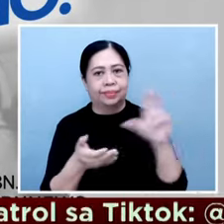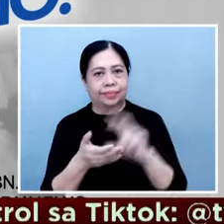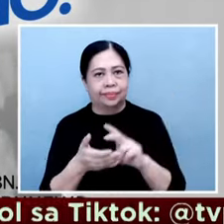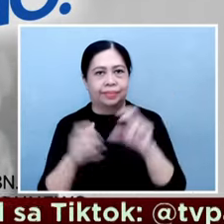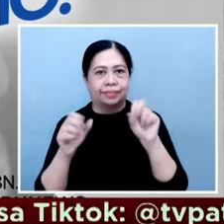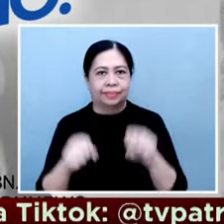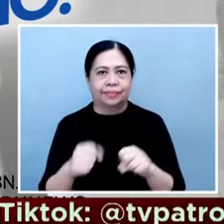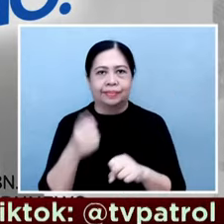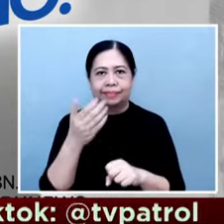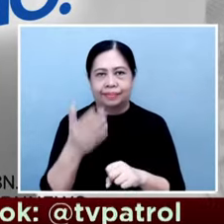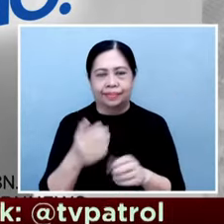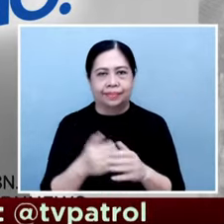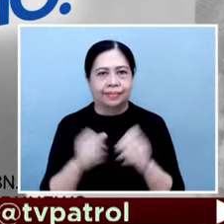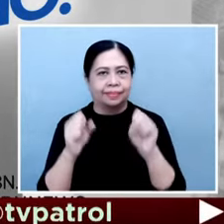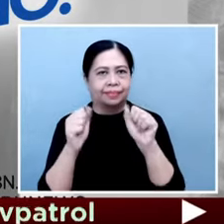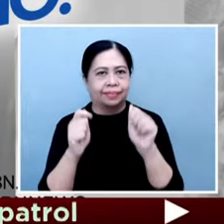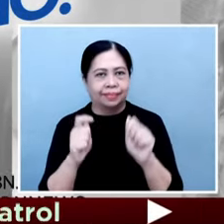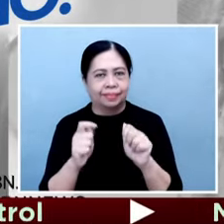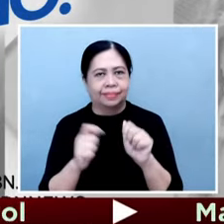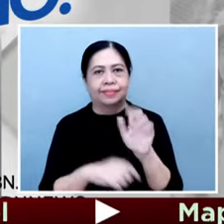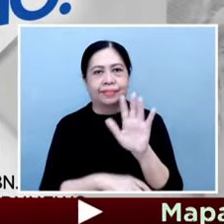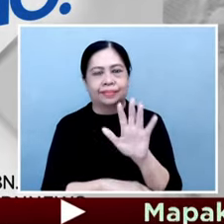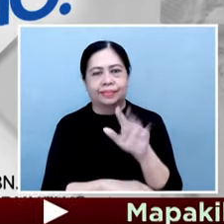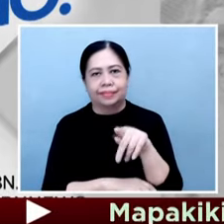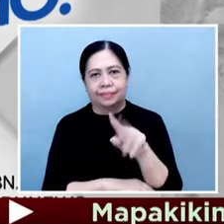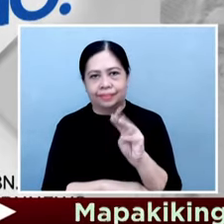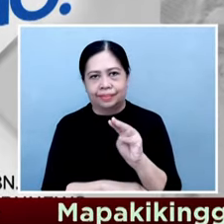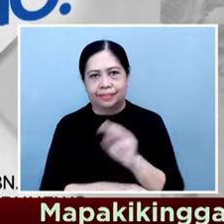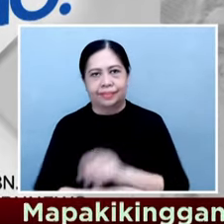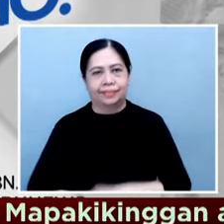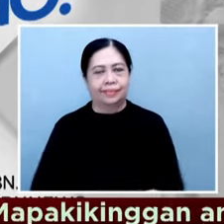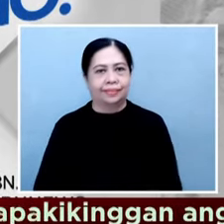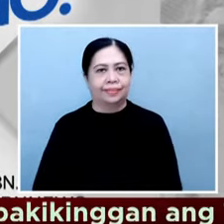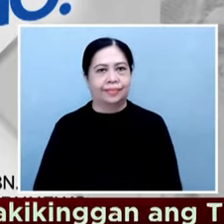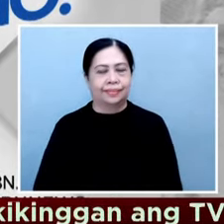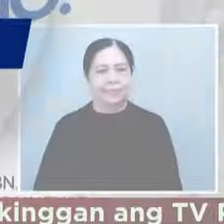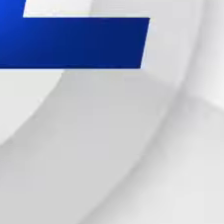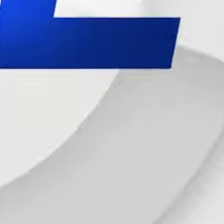Mo. Sabado, alas 5 ng hapon.